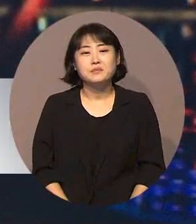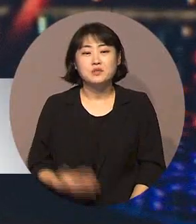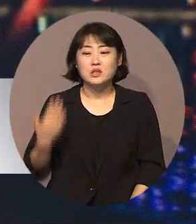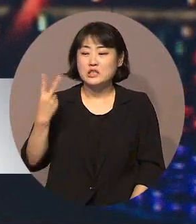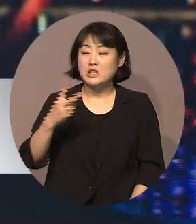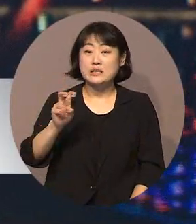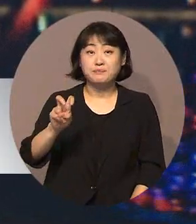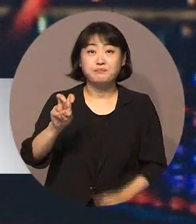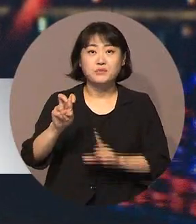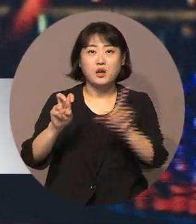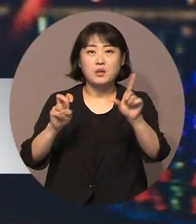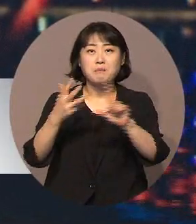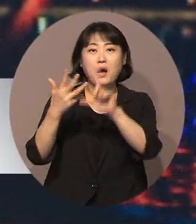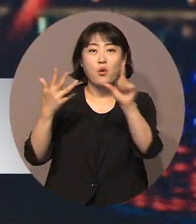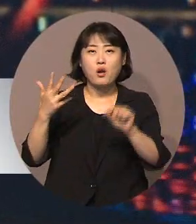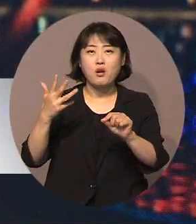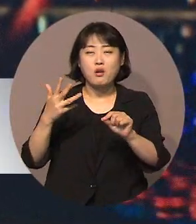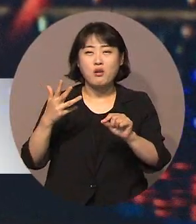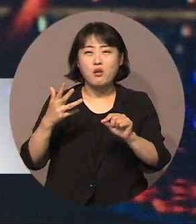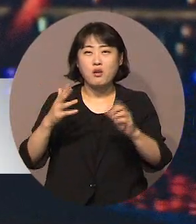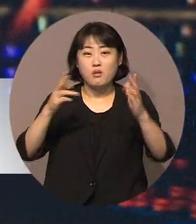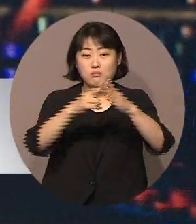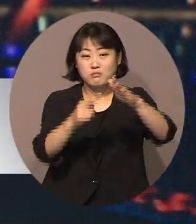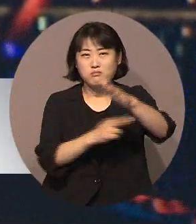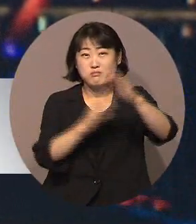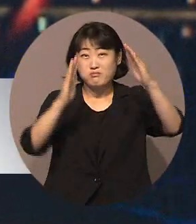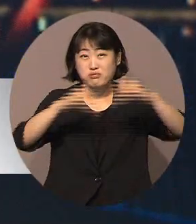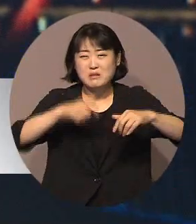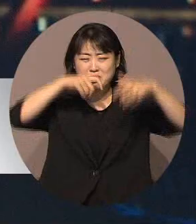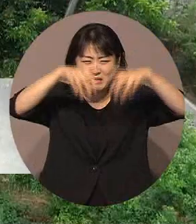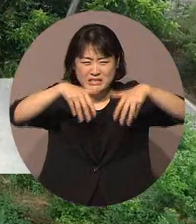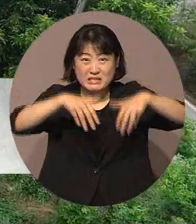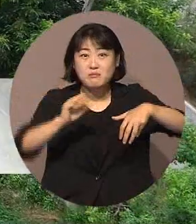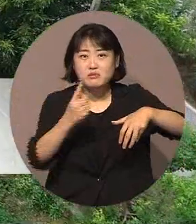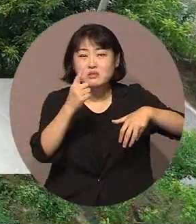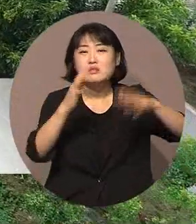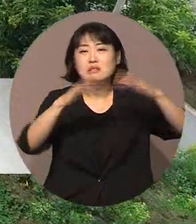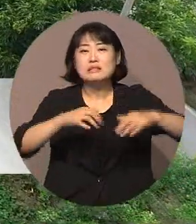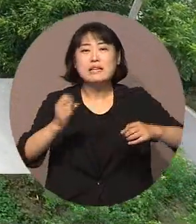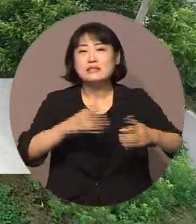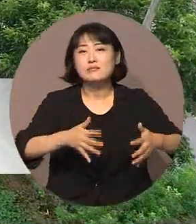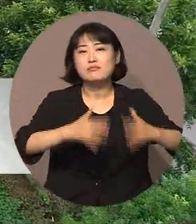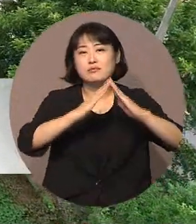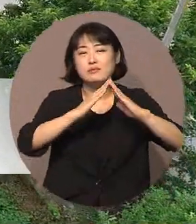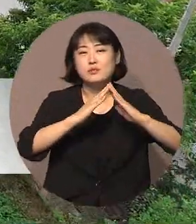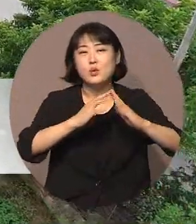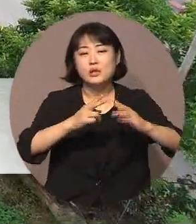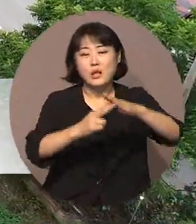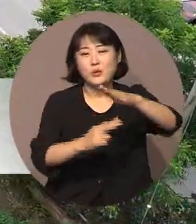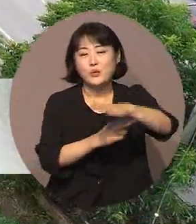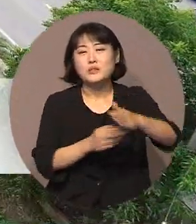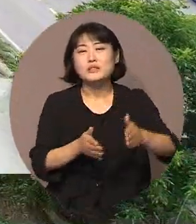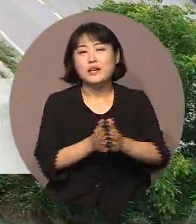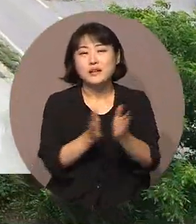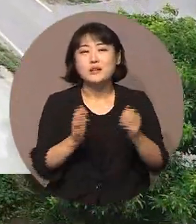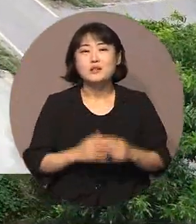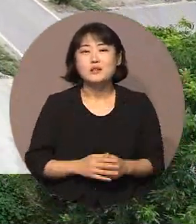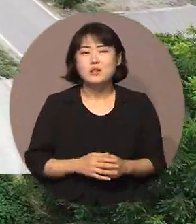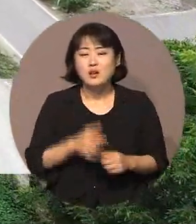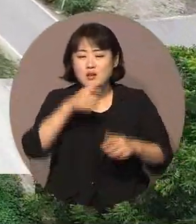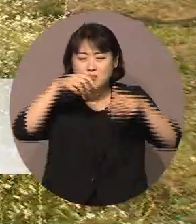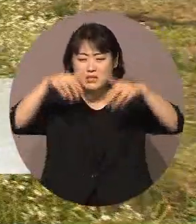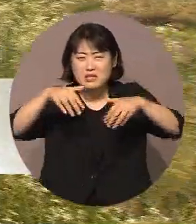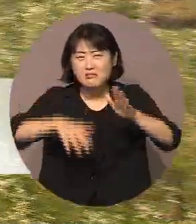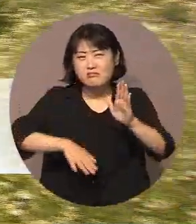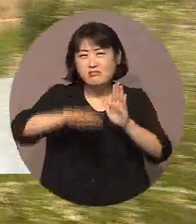지난 2020년 8월 폭우로 무너진 대곡교를 재가설하는 공사가 다시 추진됩니다 세종시는 홍수